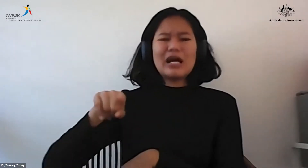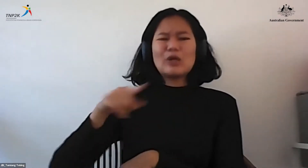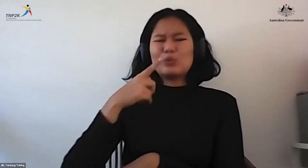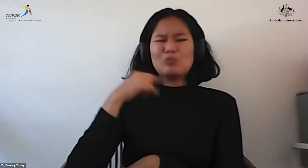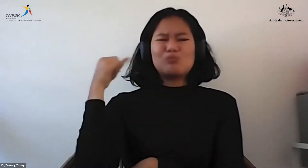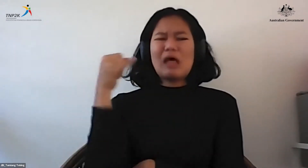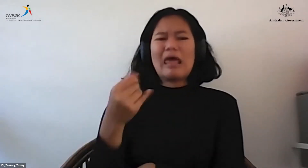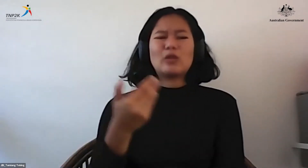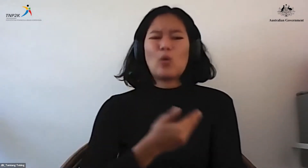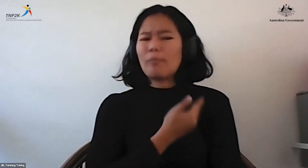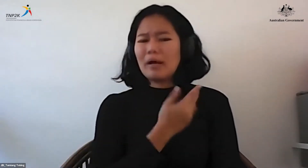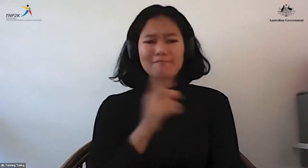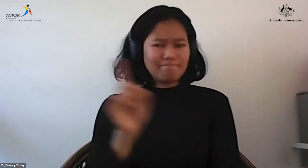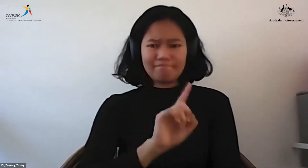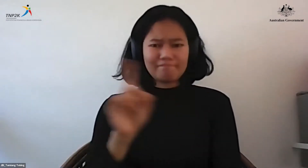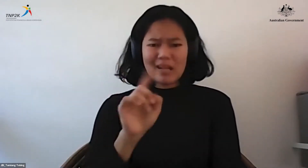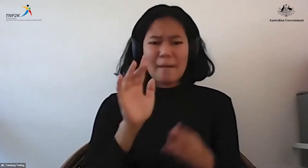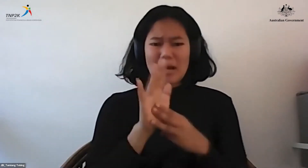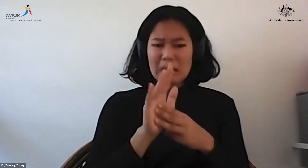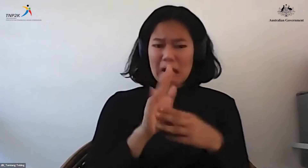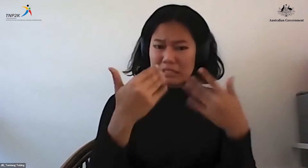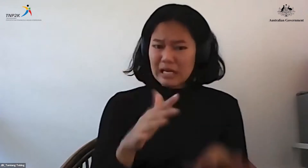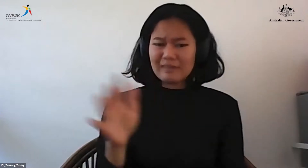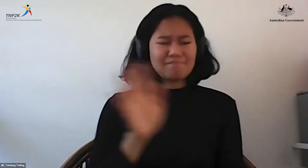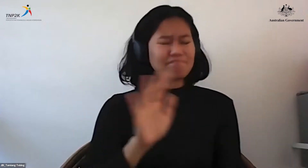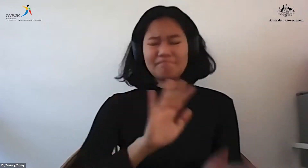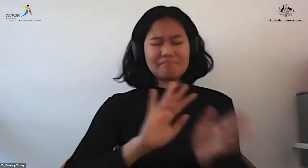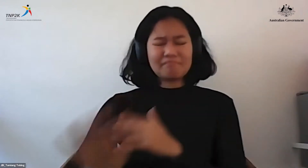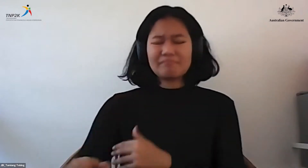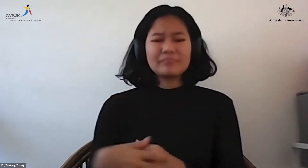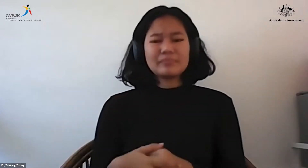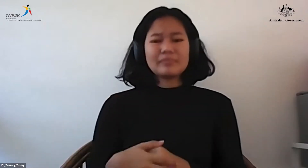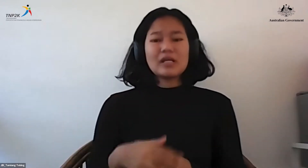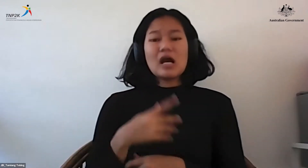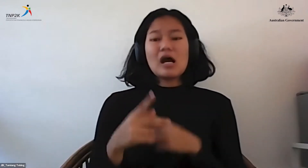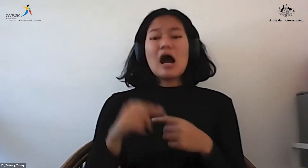gitu, dan itu tidak menyelesaikan permasalahan. Kita tidak akan menyelesaikan permasalahan